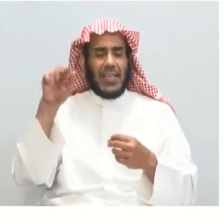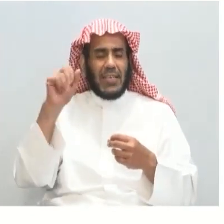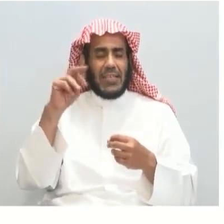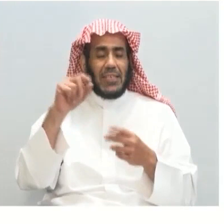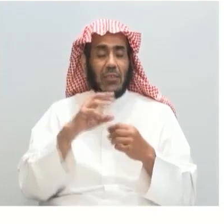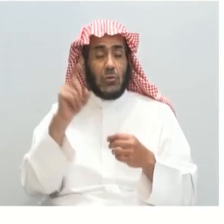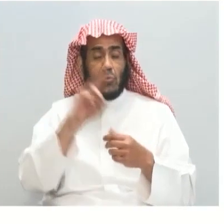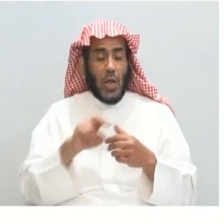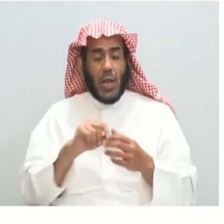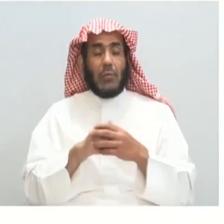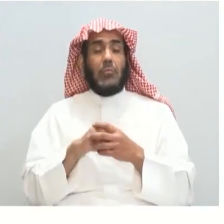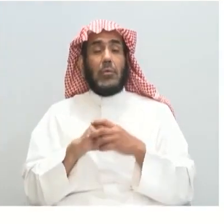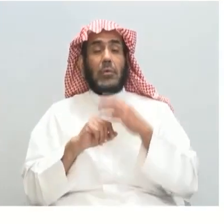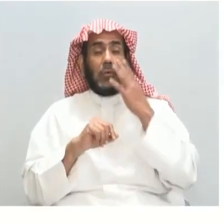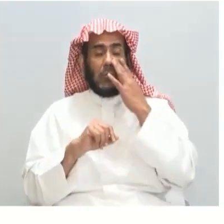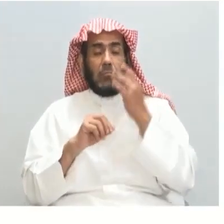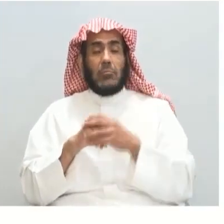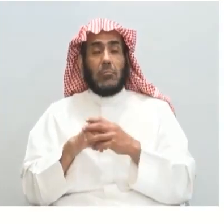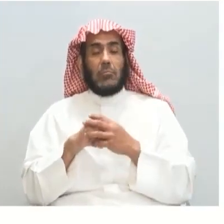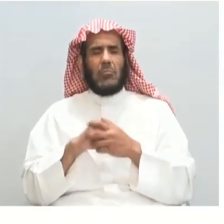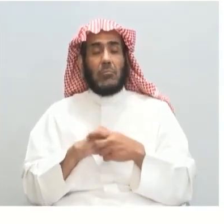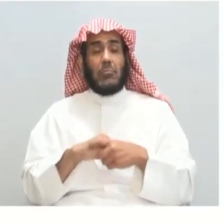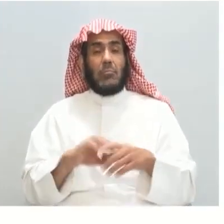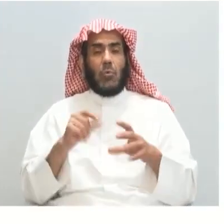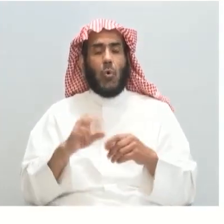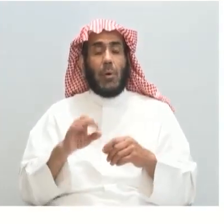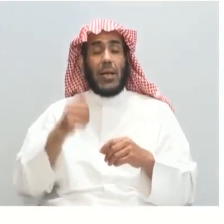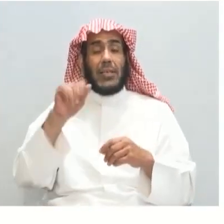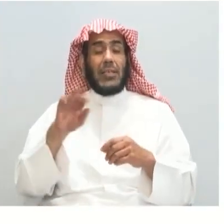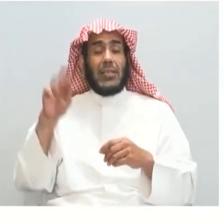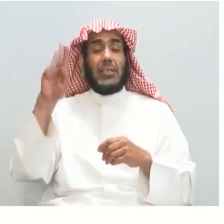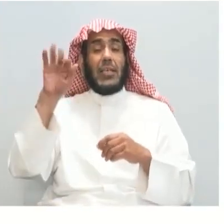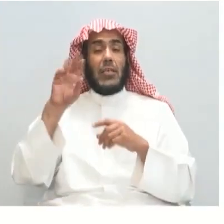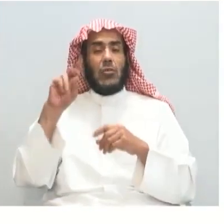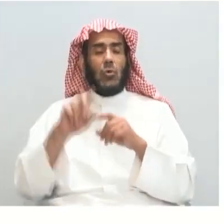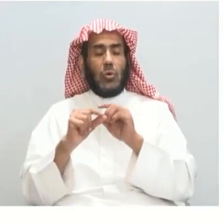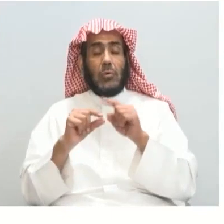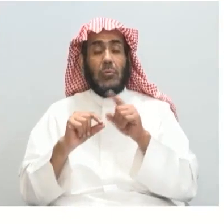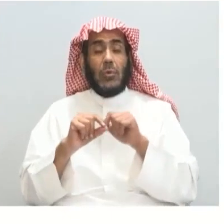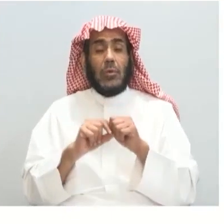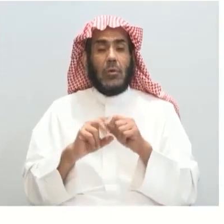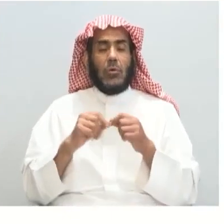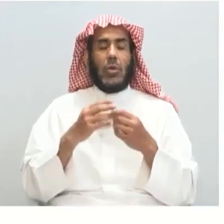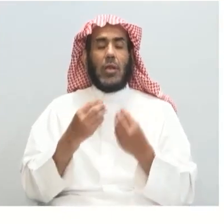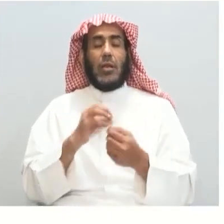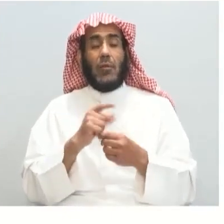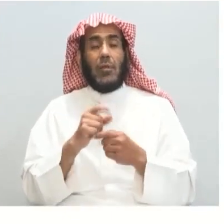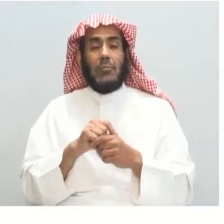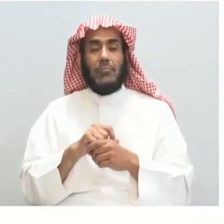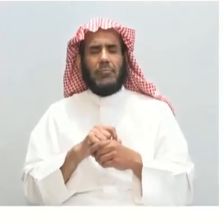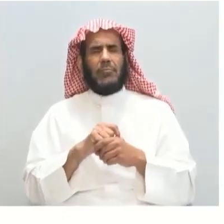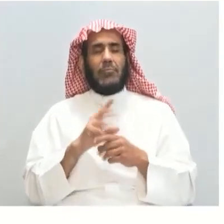هنا سؤال يسال وما احسن زيد هنا نفى عنه ذلك